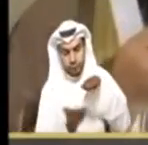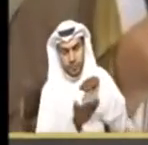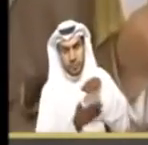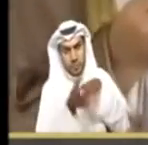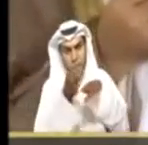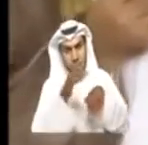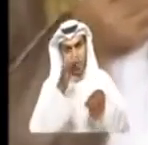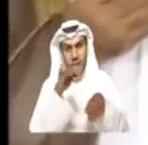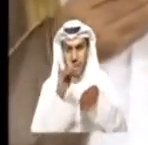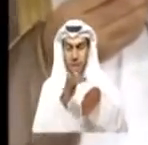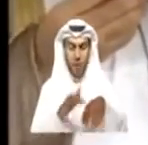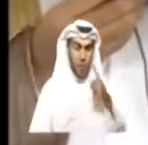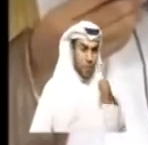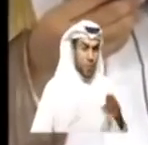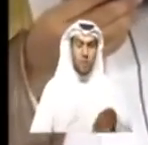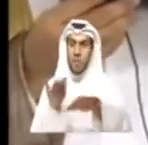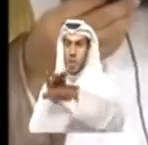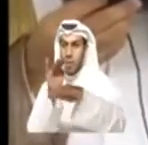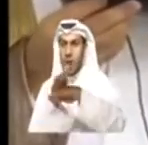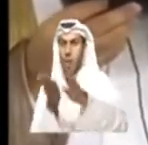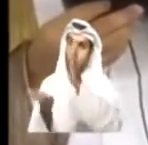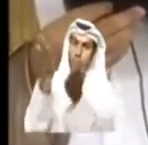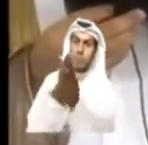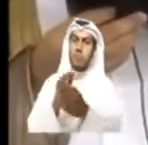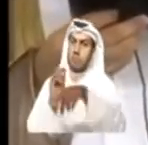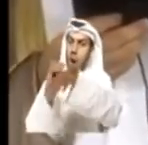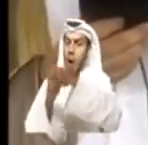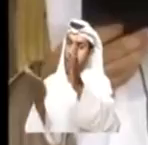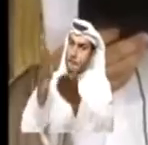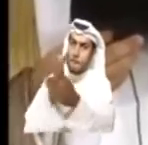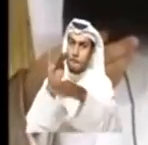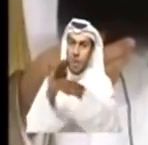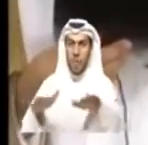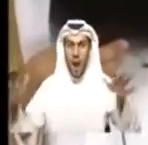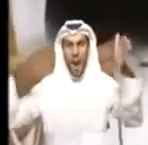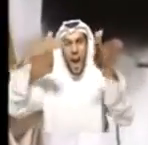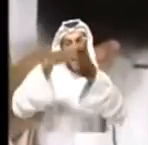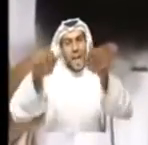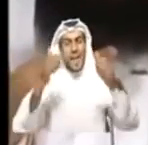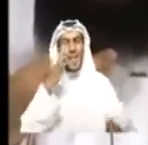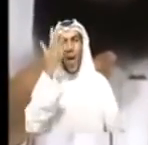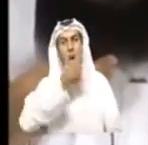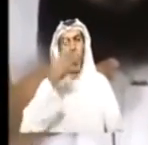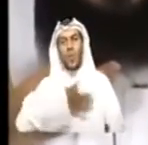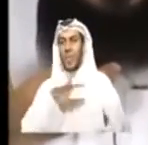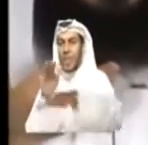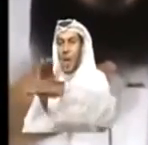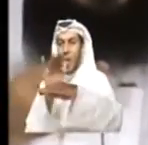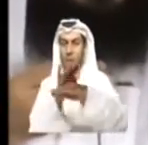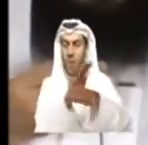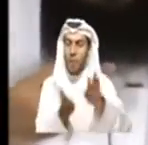الوطن. غادر الكويتي لنشر التعايش والتسامح، فكانت بوركينا فاسو آخر محط في سيرتهم